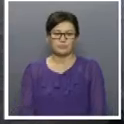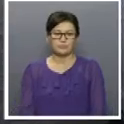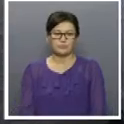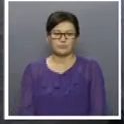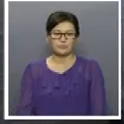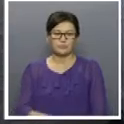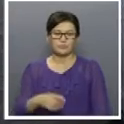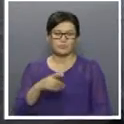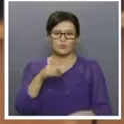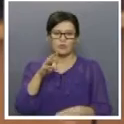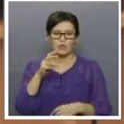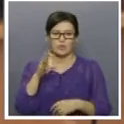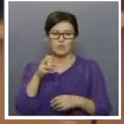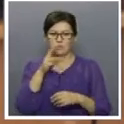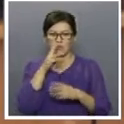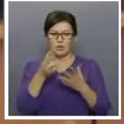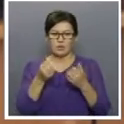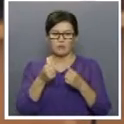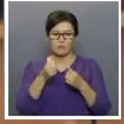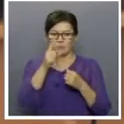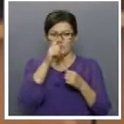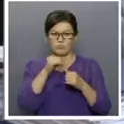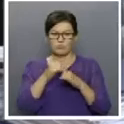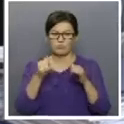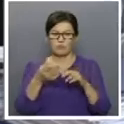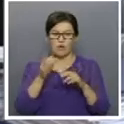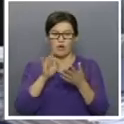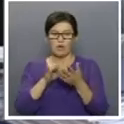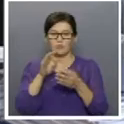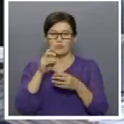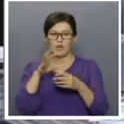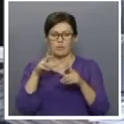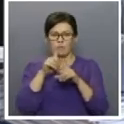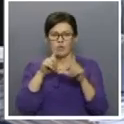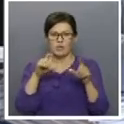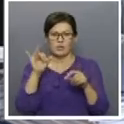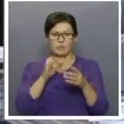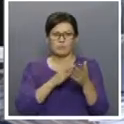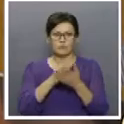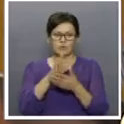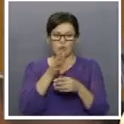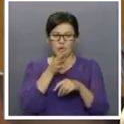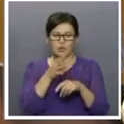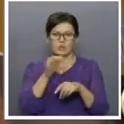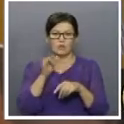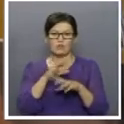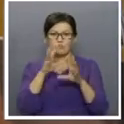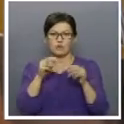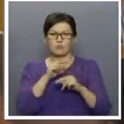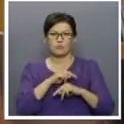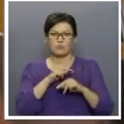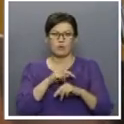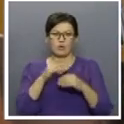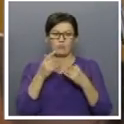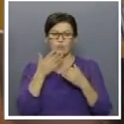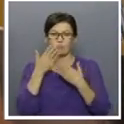Гүлзада Антонованың жалақысын ала алмай жүргеніне бір айдан асқан. Қаладағы оптика дүкенінің бірінде қызмет еткен келіншек башысынан еңбекақысын